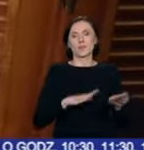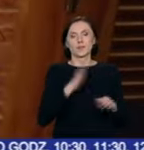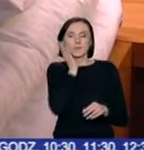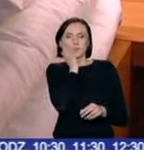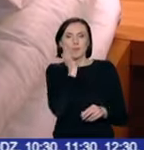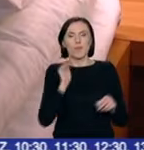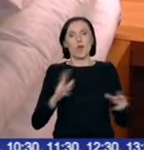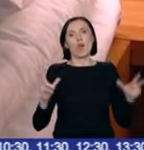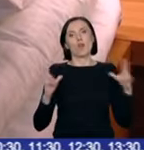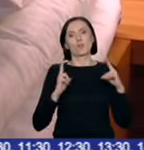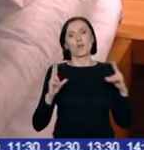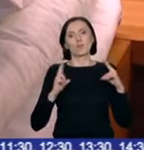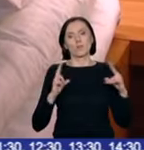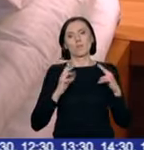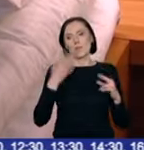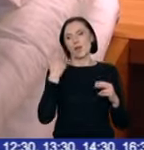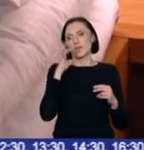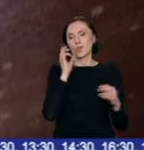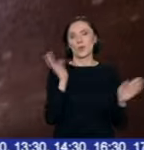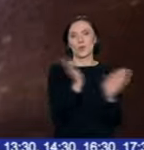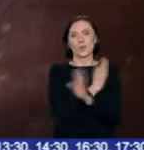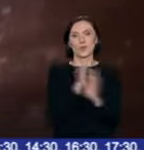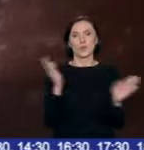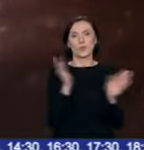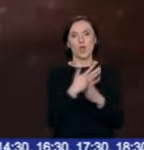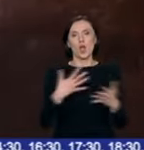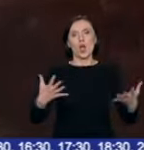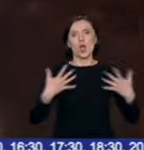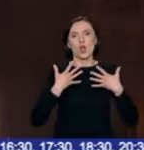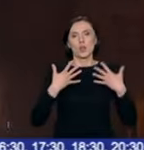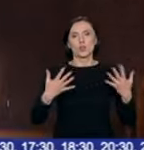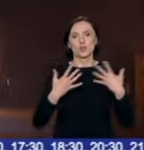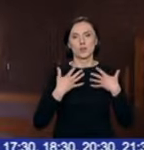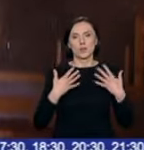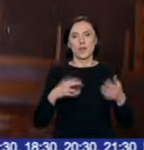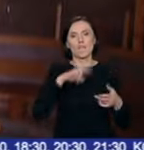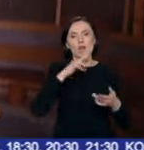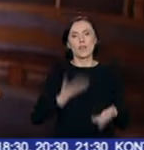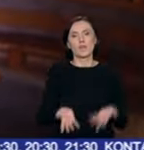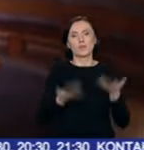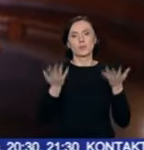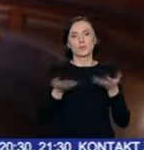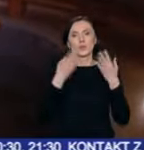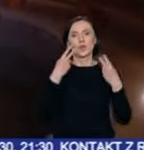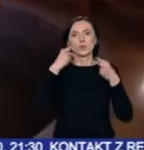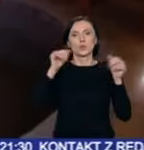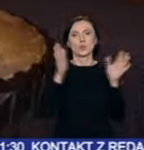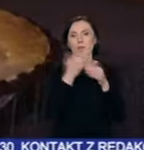można wypocząć w wyjątkowym mikroklimacie, inhalując się przy tężni solankowej.